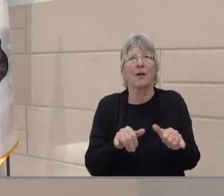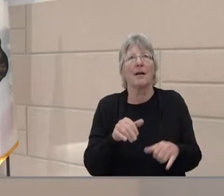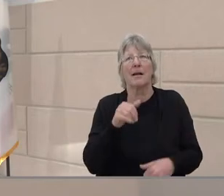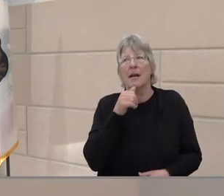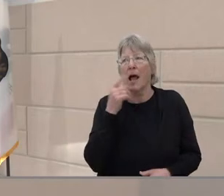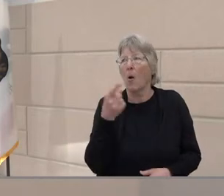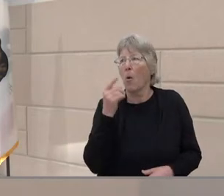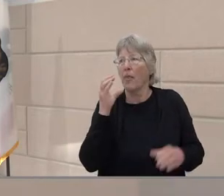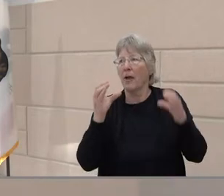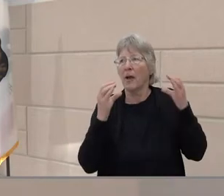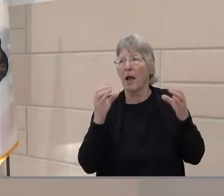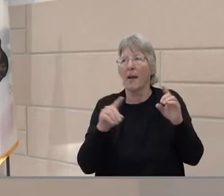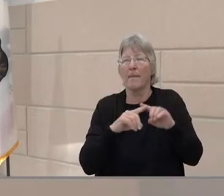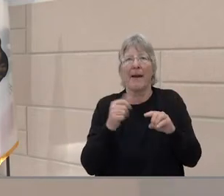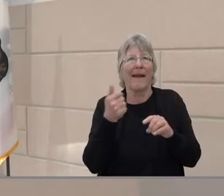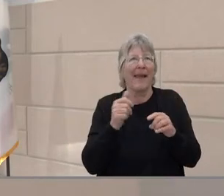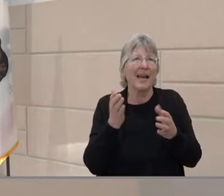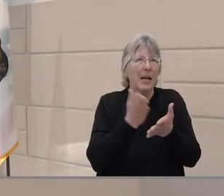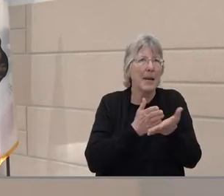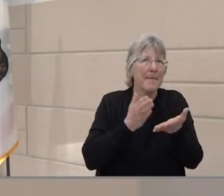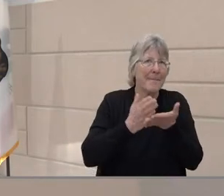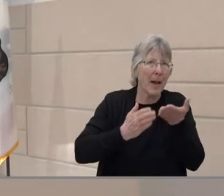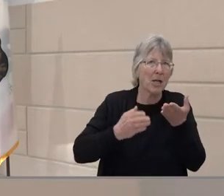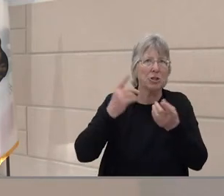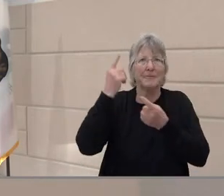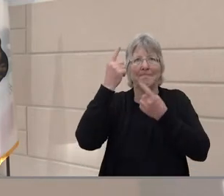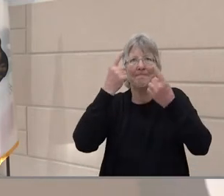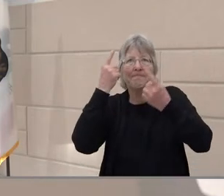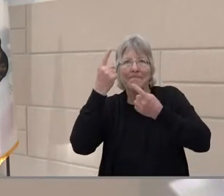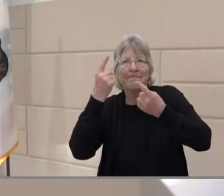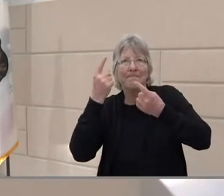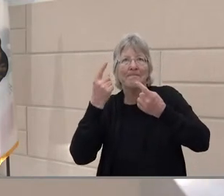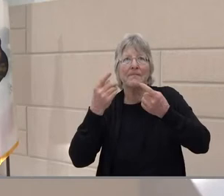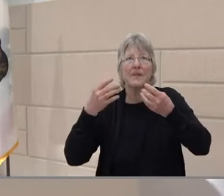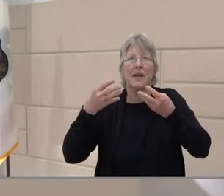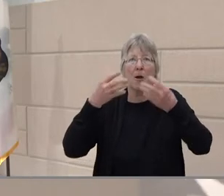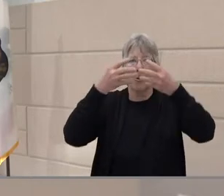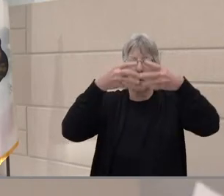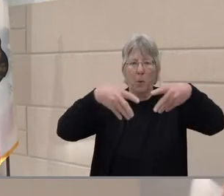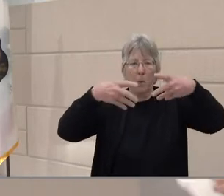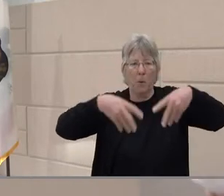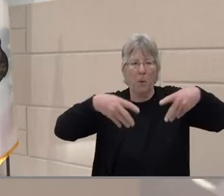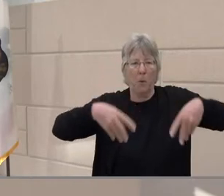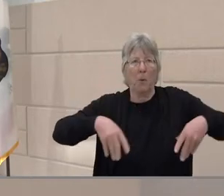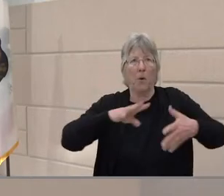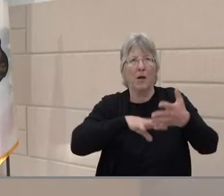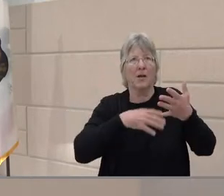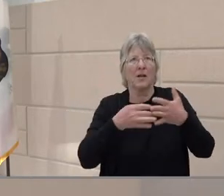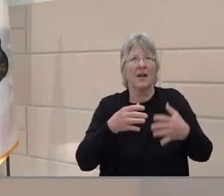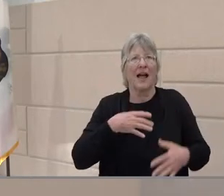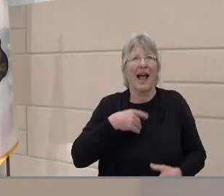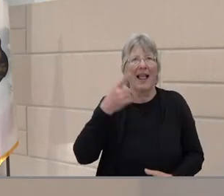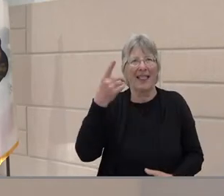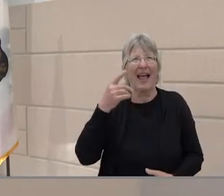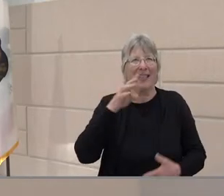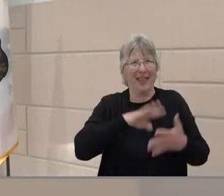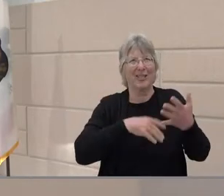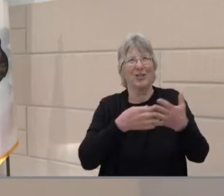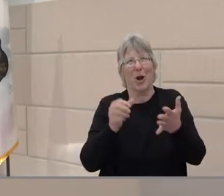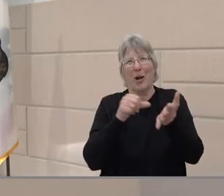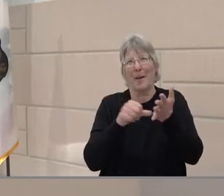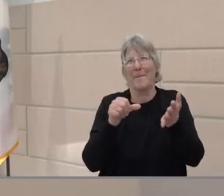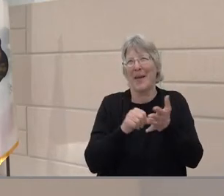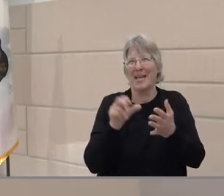ងហើយគឺថាវាជួយសម្រួលមកលើមិនមែនត្រឹមតែអ្វីដែលយើងកំពុងតែពីគ្រោះគ្នានេះទេគឺវាតកតងទៅលើការ